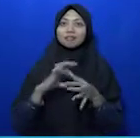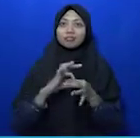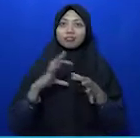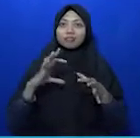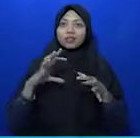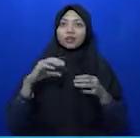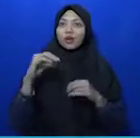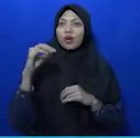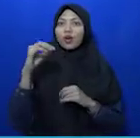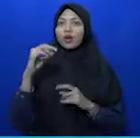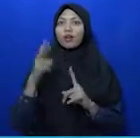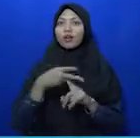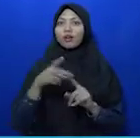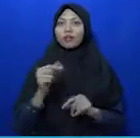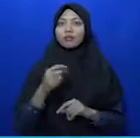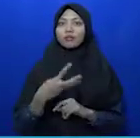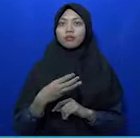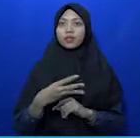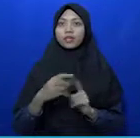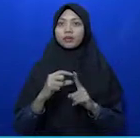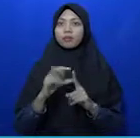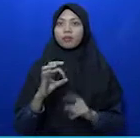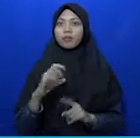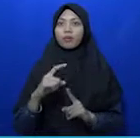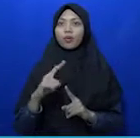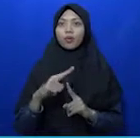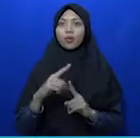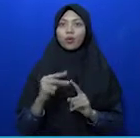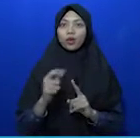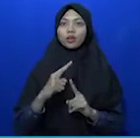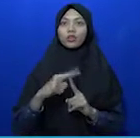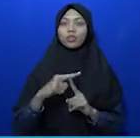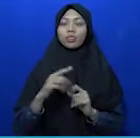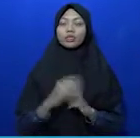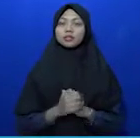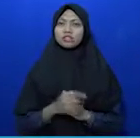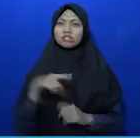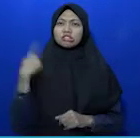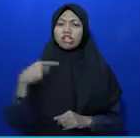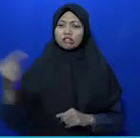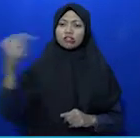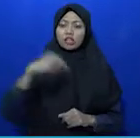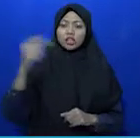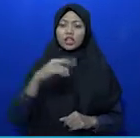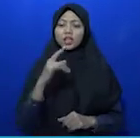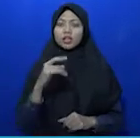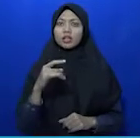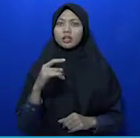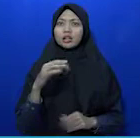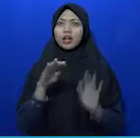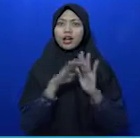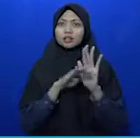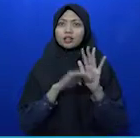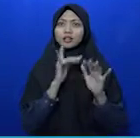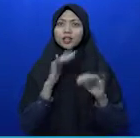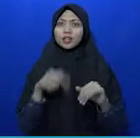Pertama-tama saya ucapkan terima kasih diundang di sini. Ini sering sekali diundang yang seperti ini, nanti siang jam 1 juga